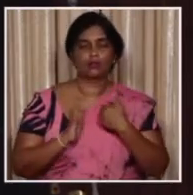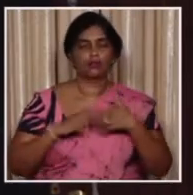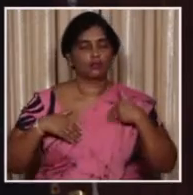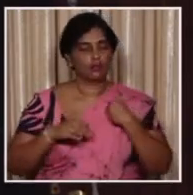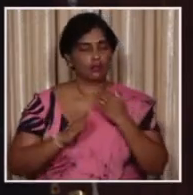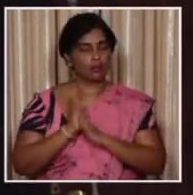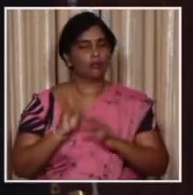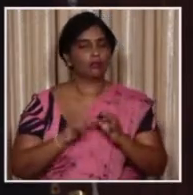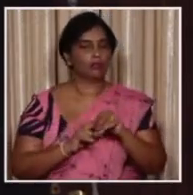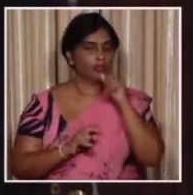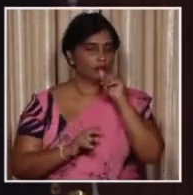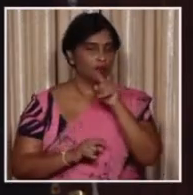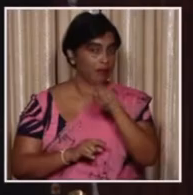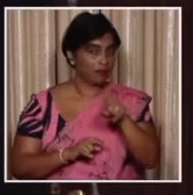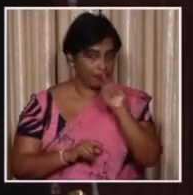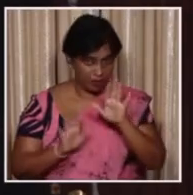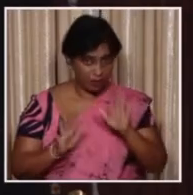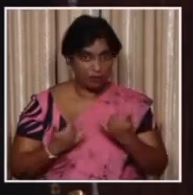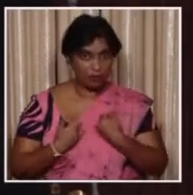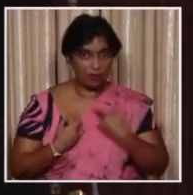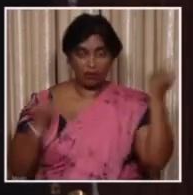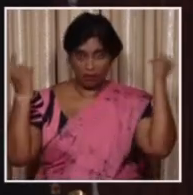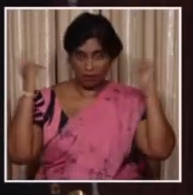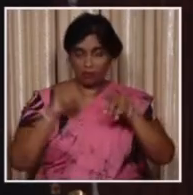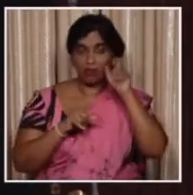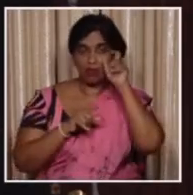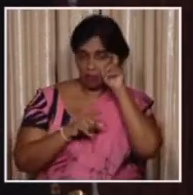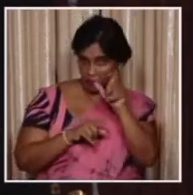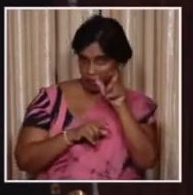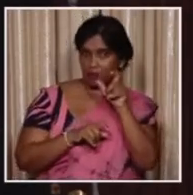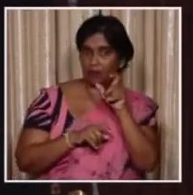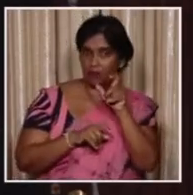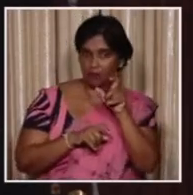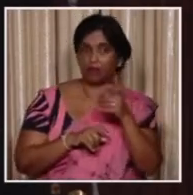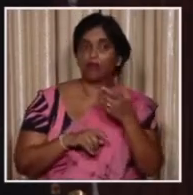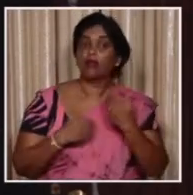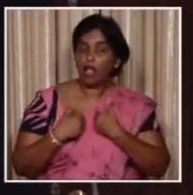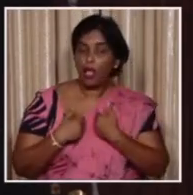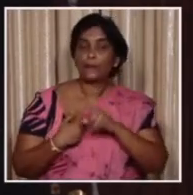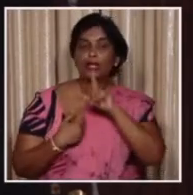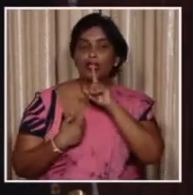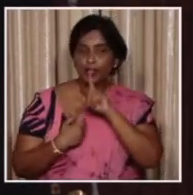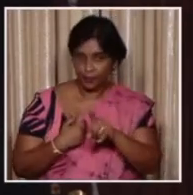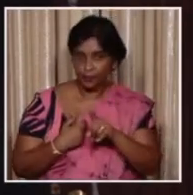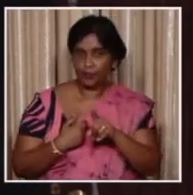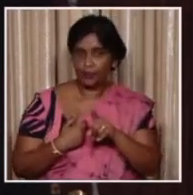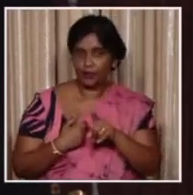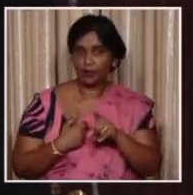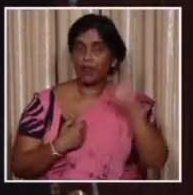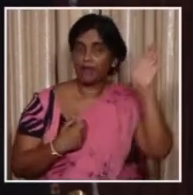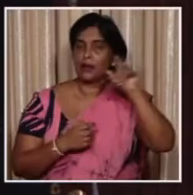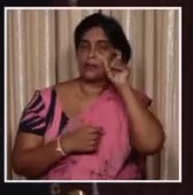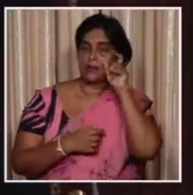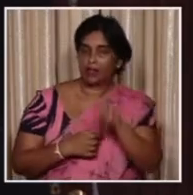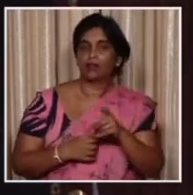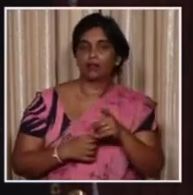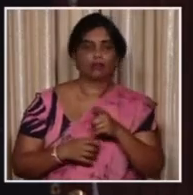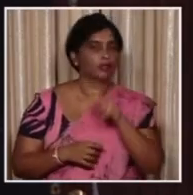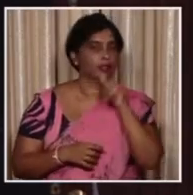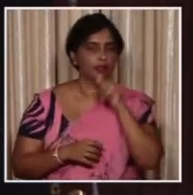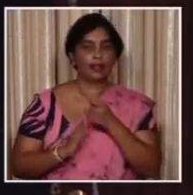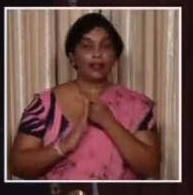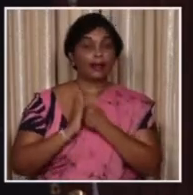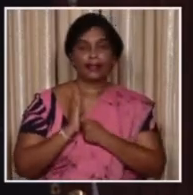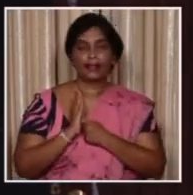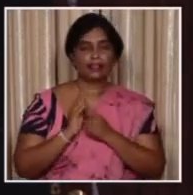අමාත්‍යතුමනි, කිසියම් වරදක් තිබෙනවද මේ ගැලරියට ඇවිල්ලා ඒක නිරීක්ෂණය කරන්න අපි ඉල්ලීමක් කරපු එක. එනිසා කිසිදු ආකාරයක